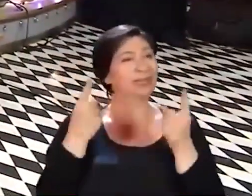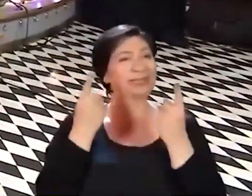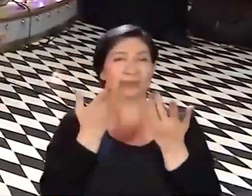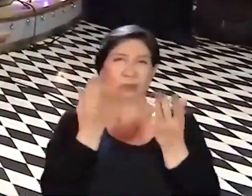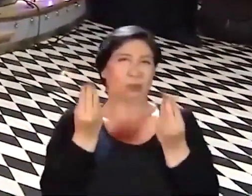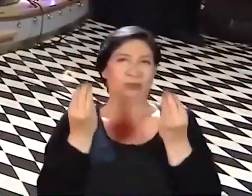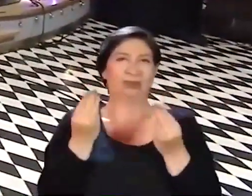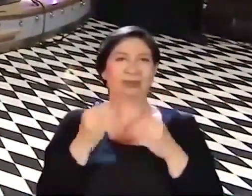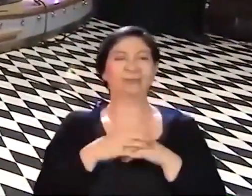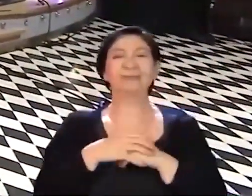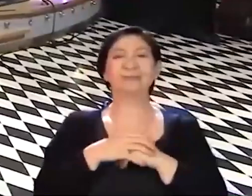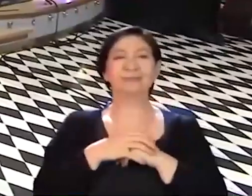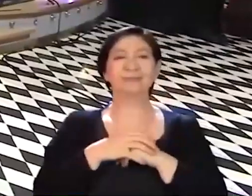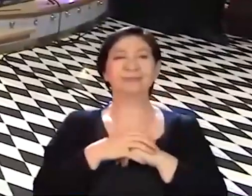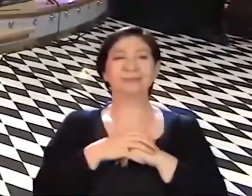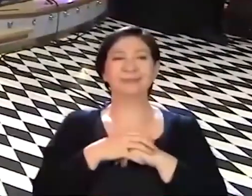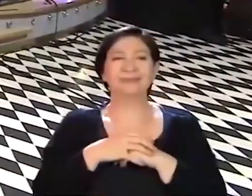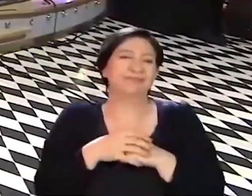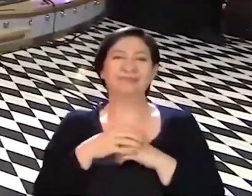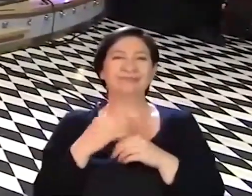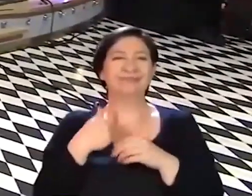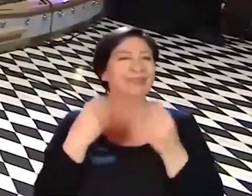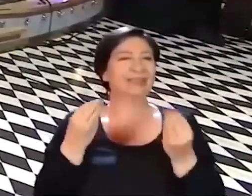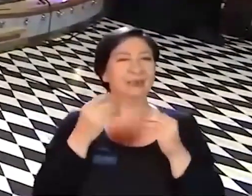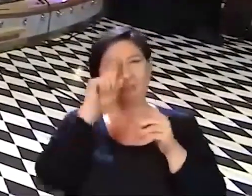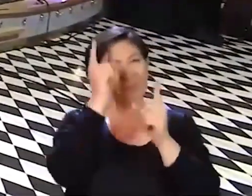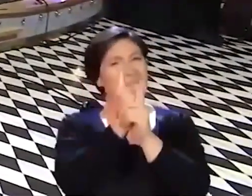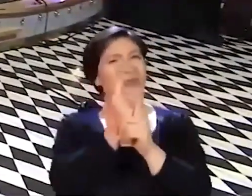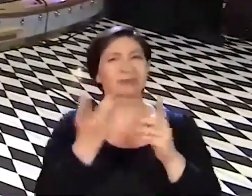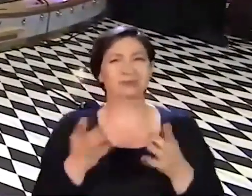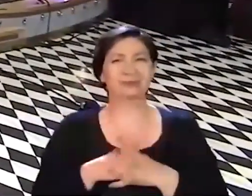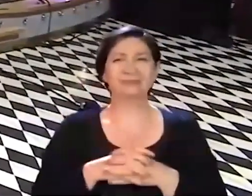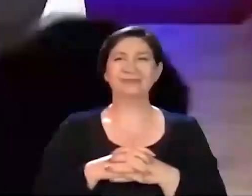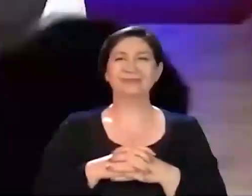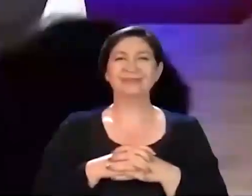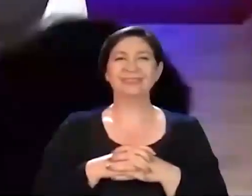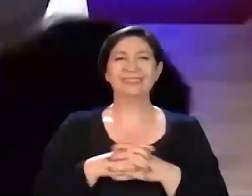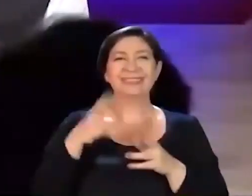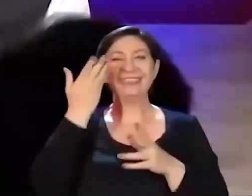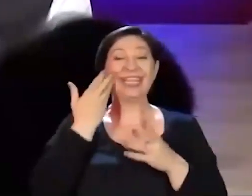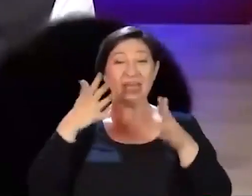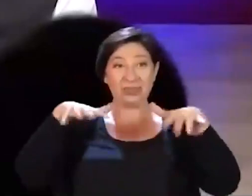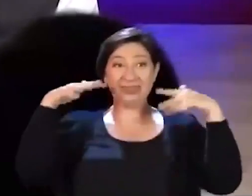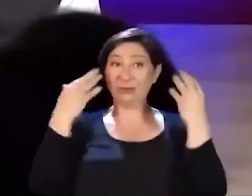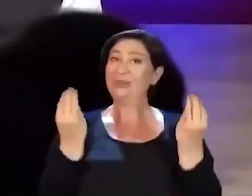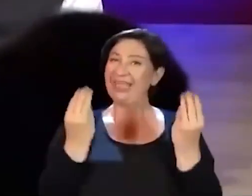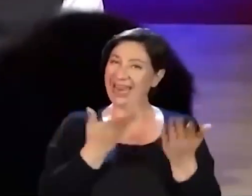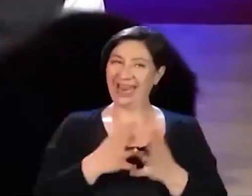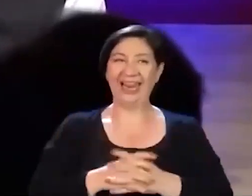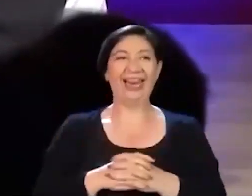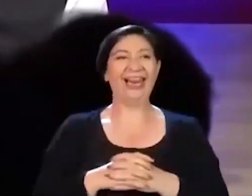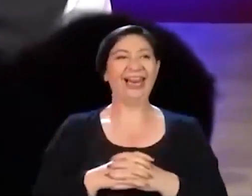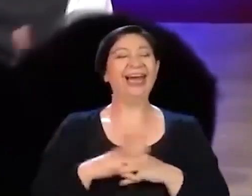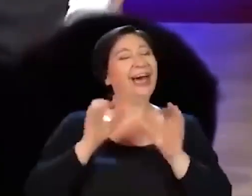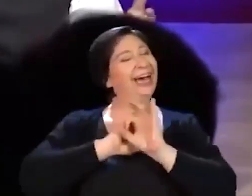Bak çok güzel. Çok güzel. Biz evet. Bizeyiz. Baş başayız. Evet. Seyirci de çok güzel.